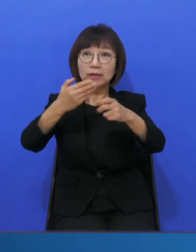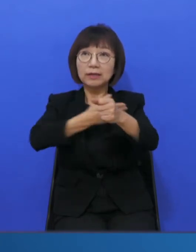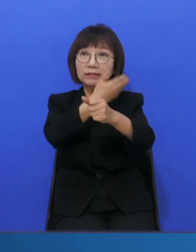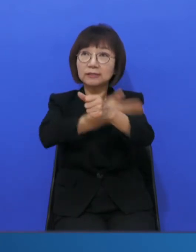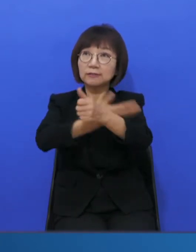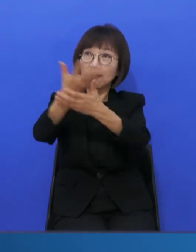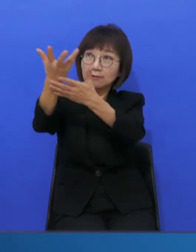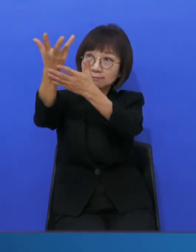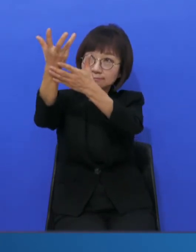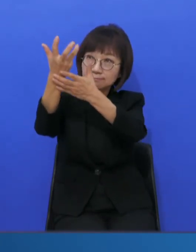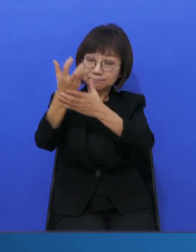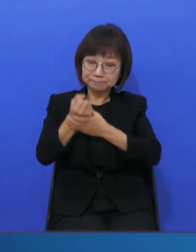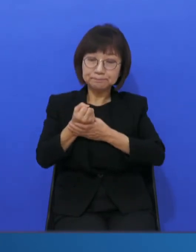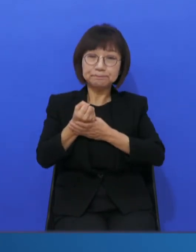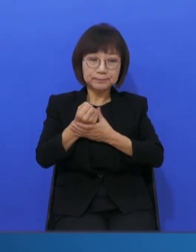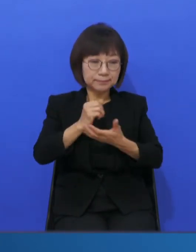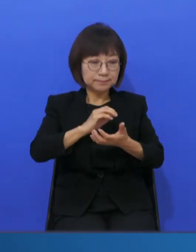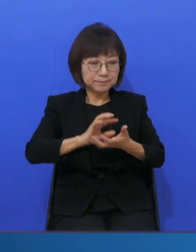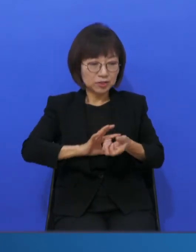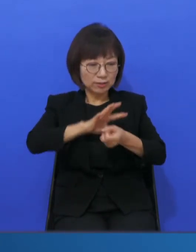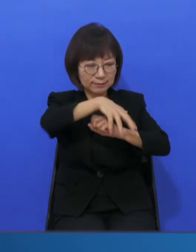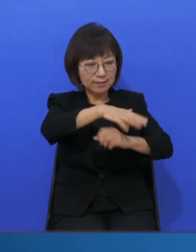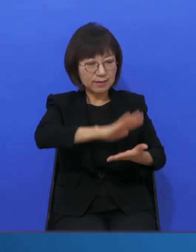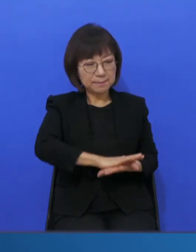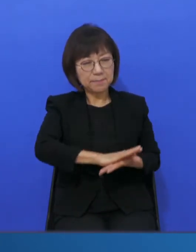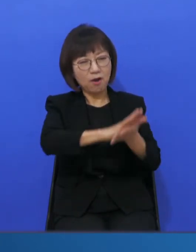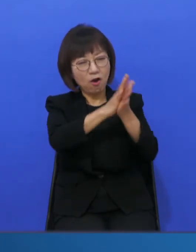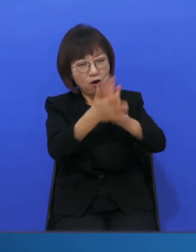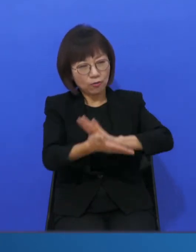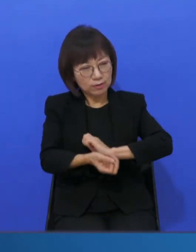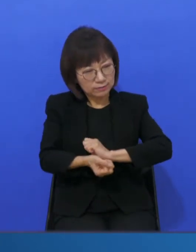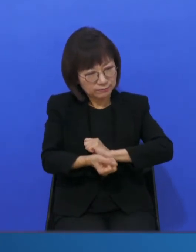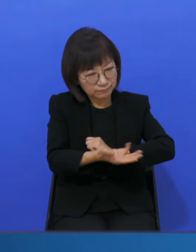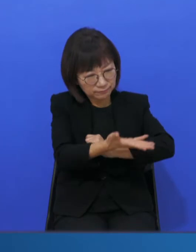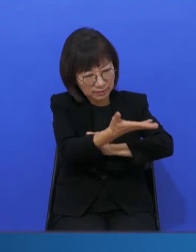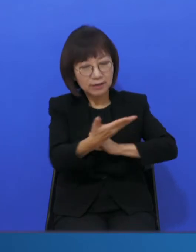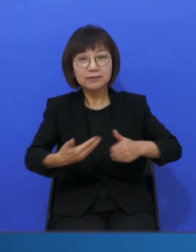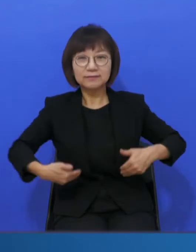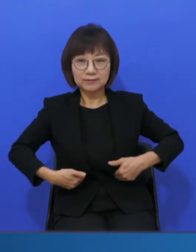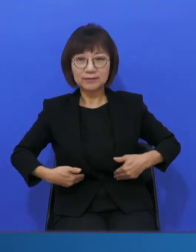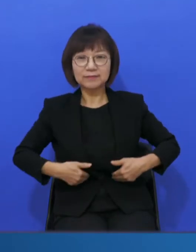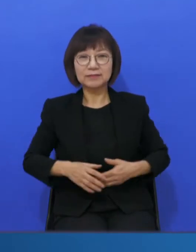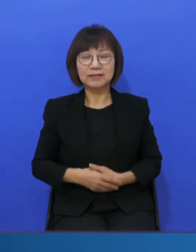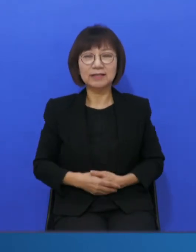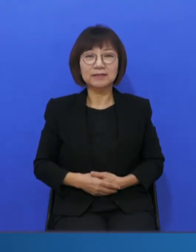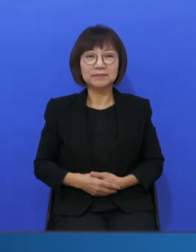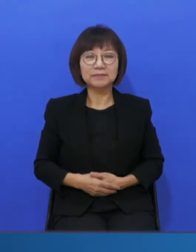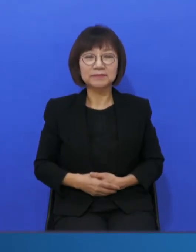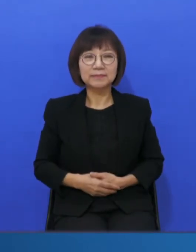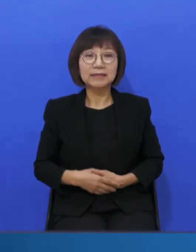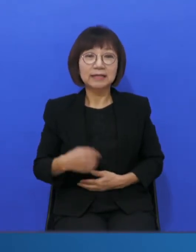세계를 바꾸는 And we 겁니다. are able to change the world with the power that comes from the throne of heaven that comes upon us. 저는 좀 많이